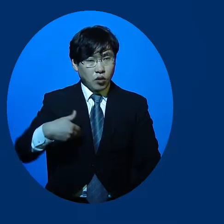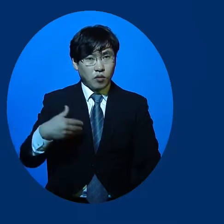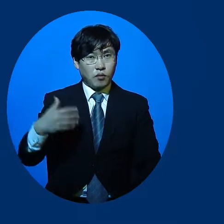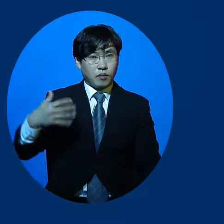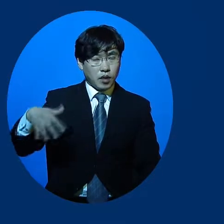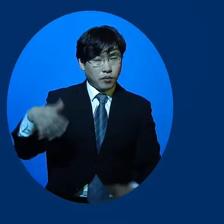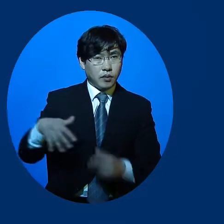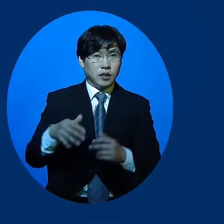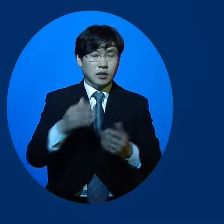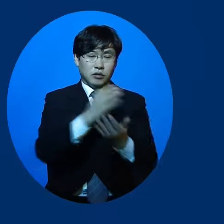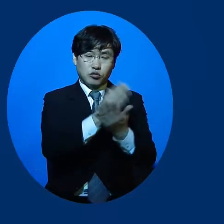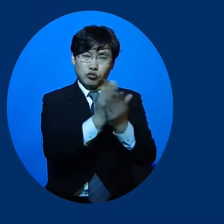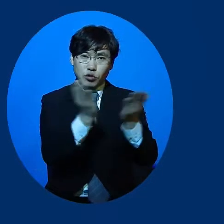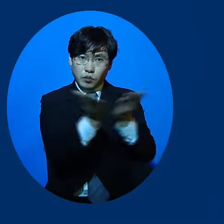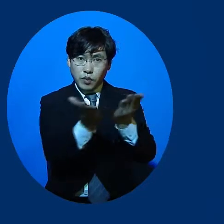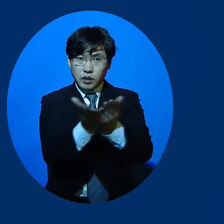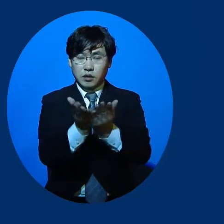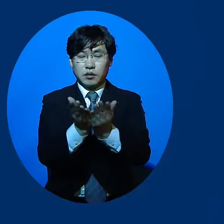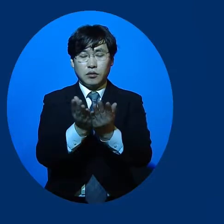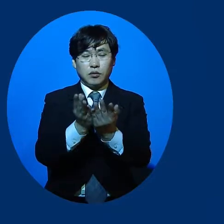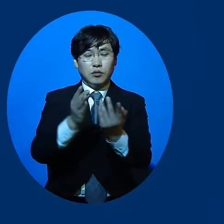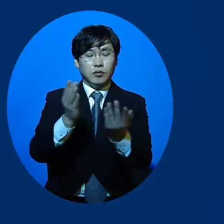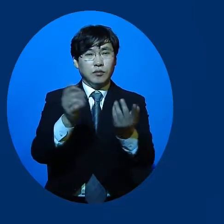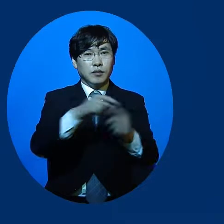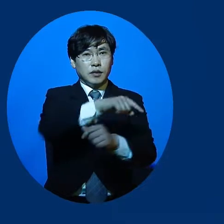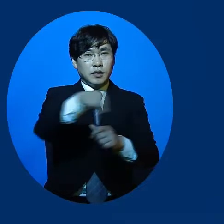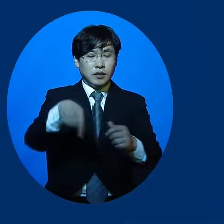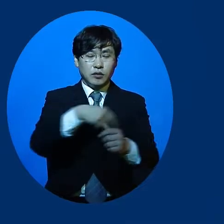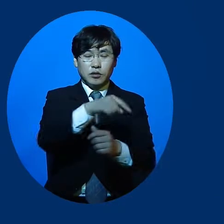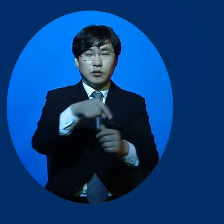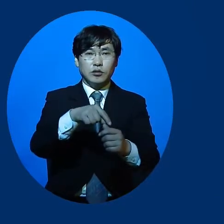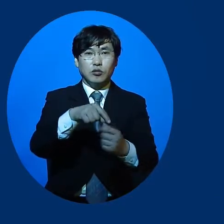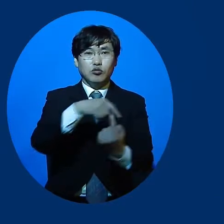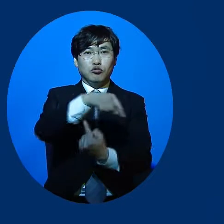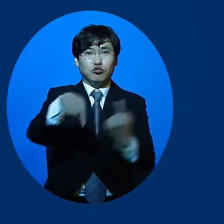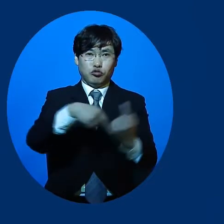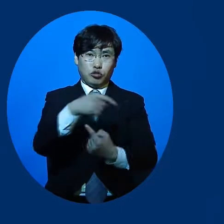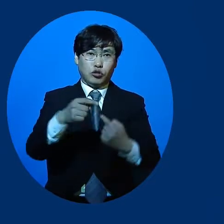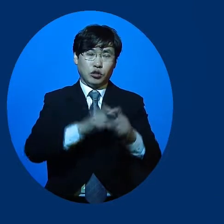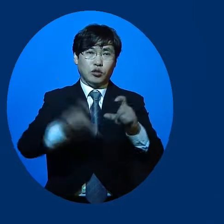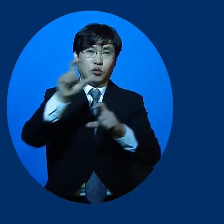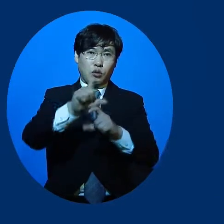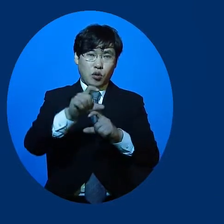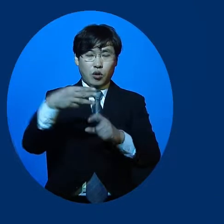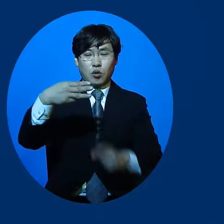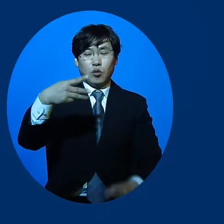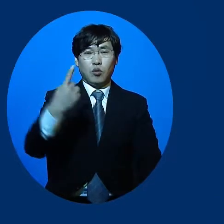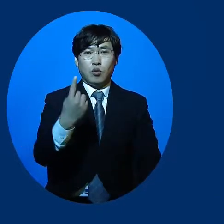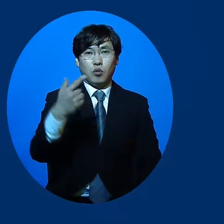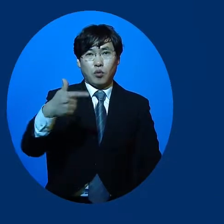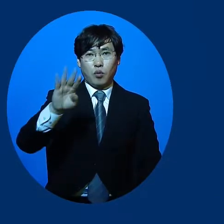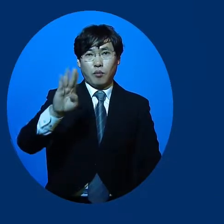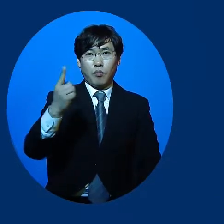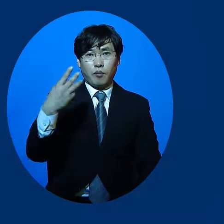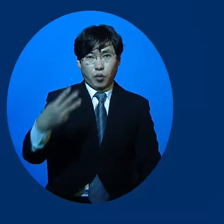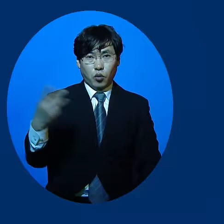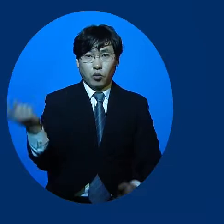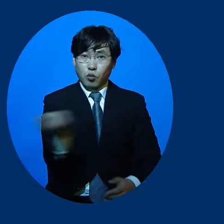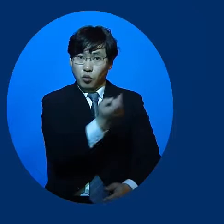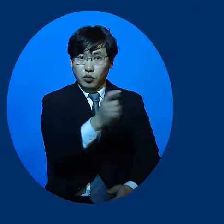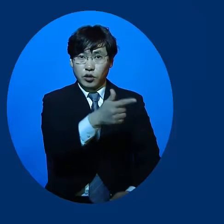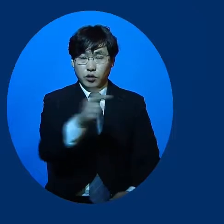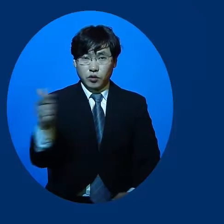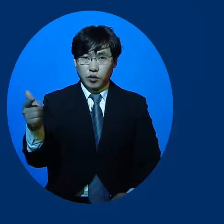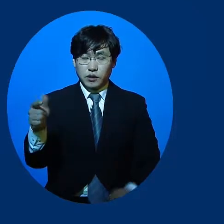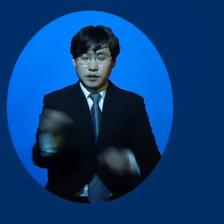다양한 장애 유형을 고려한 맞춤형 장애인 체육교실과 롬볼과 파크골프 등 장애